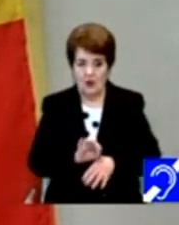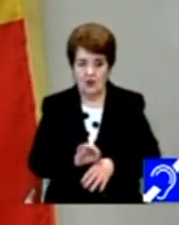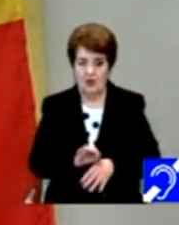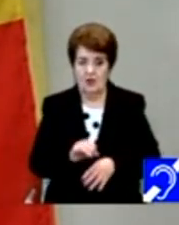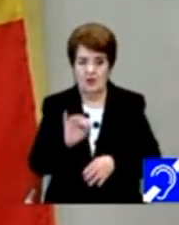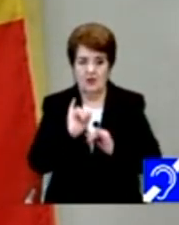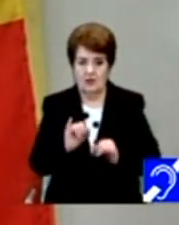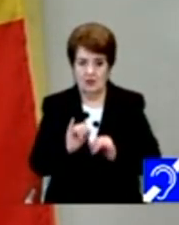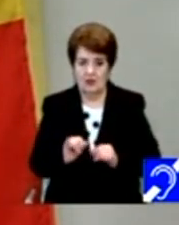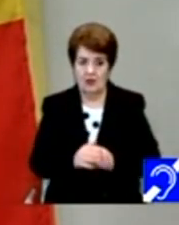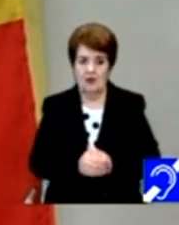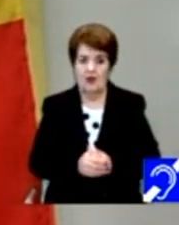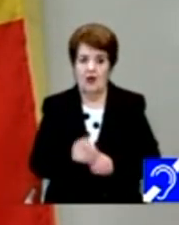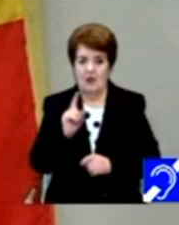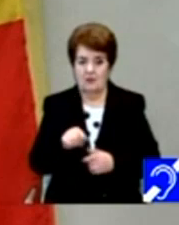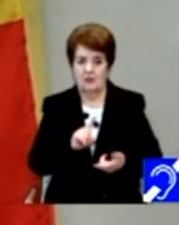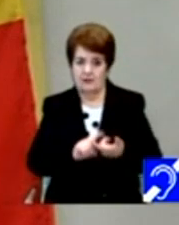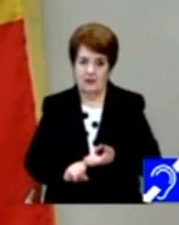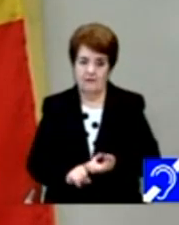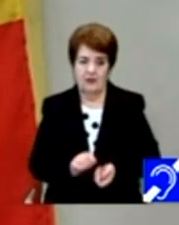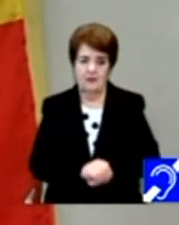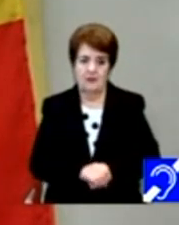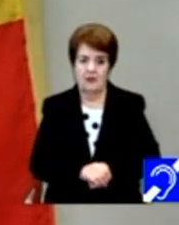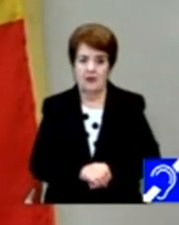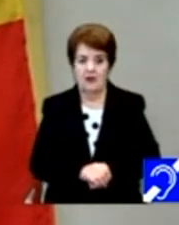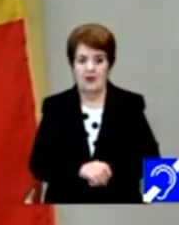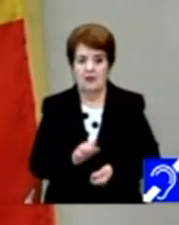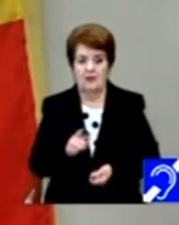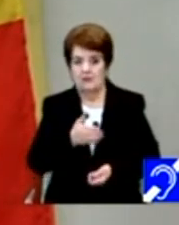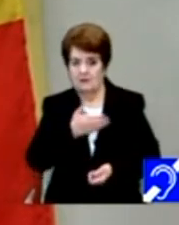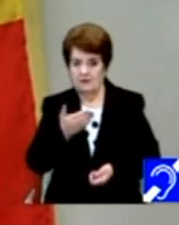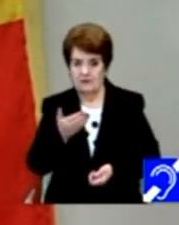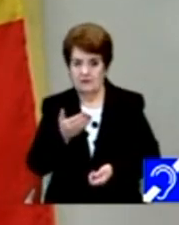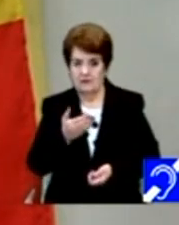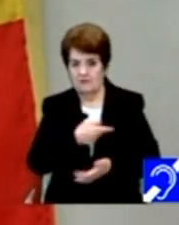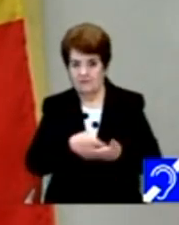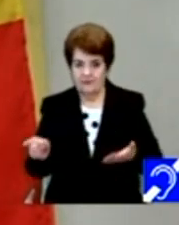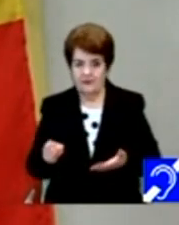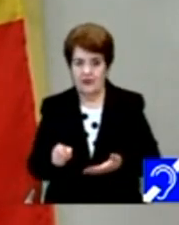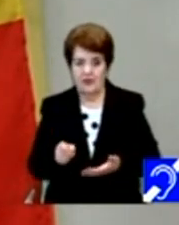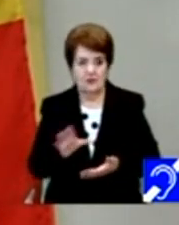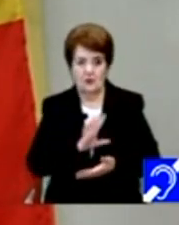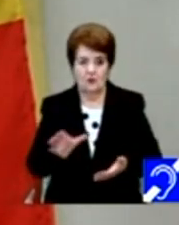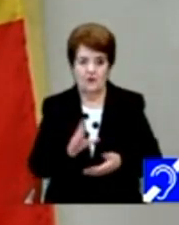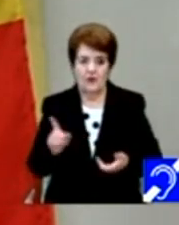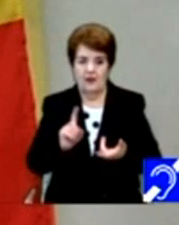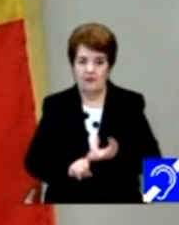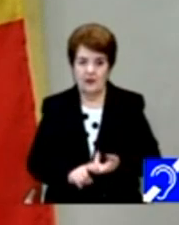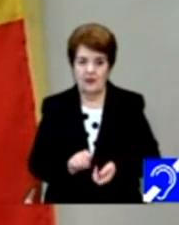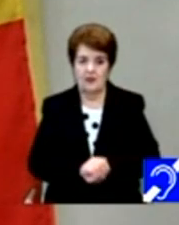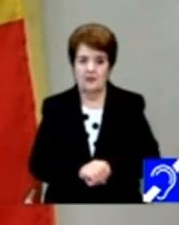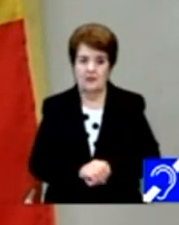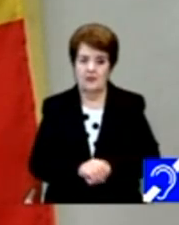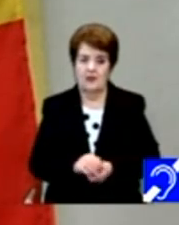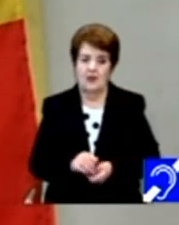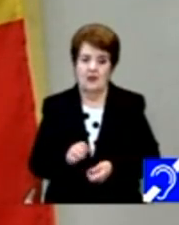efectele acestei infecții pentru a evita posibila infectare și pentru a